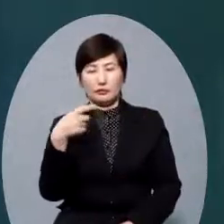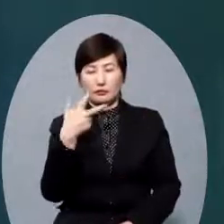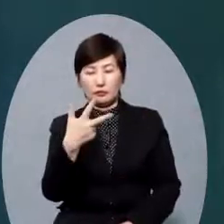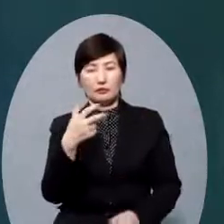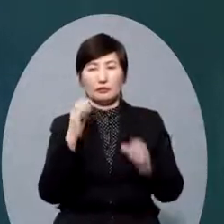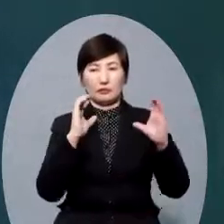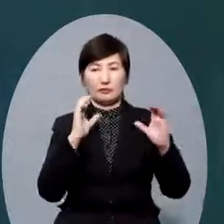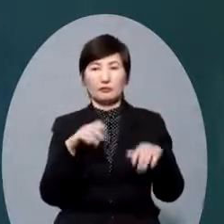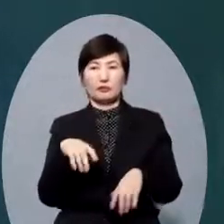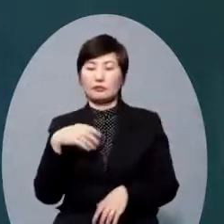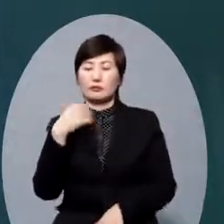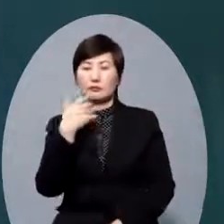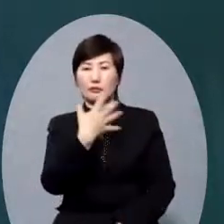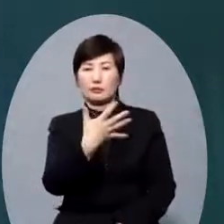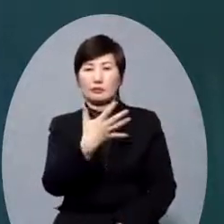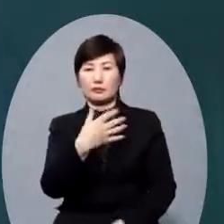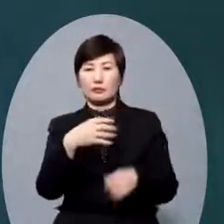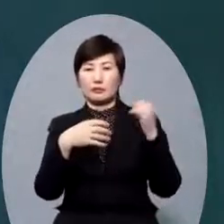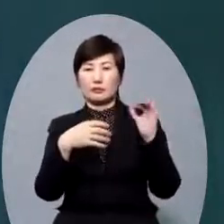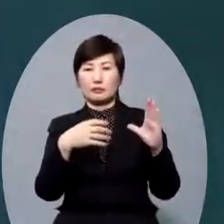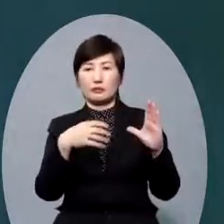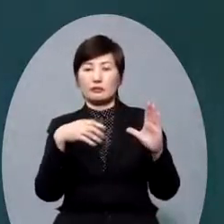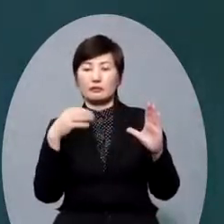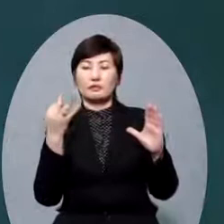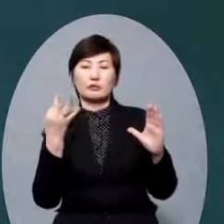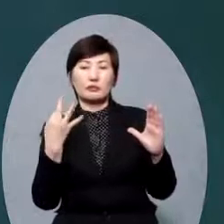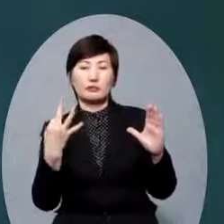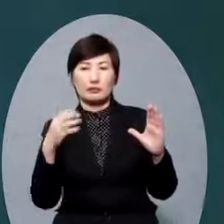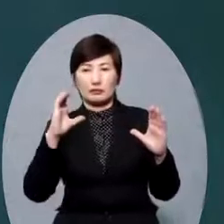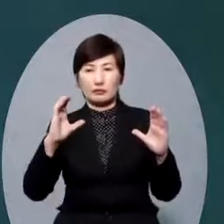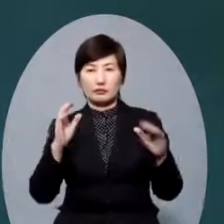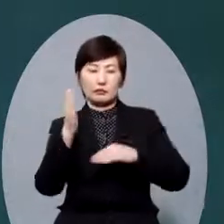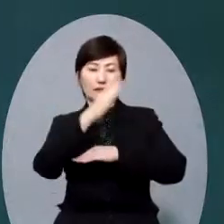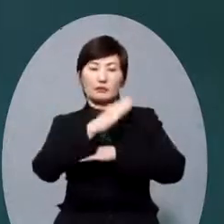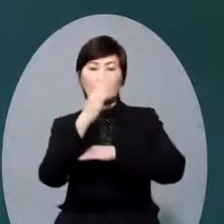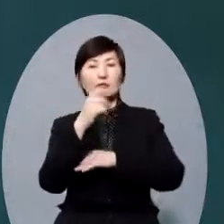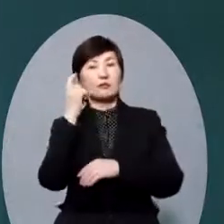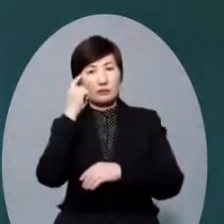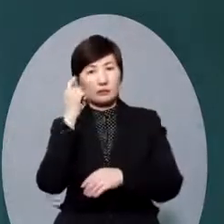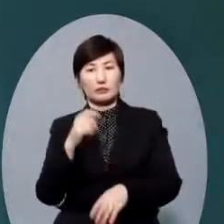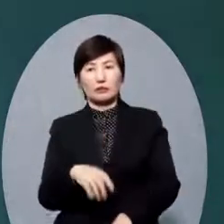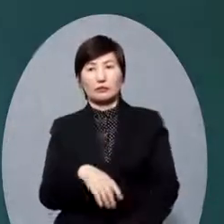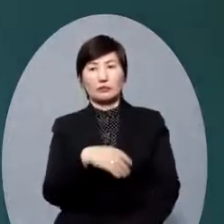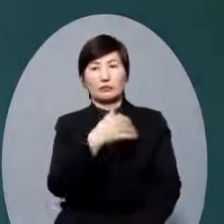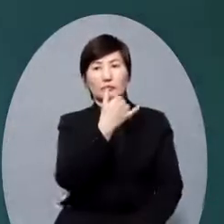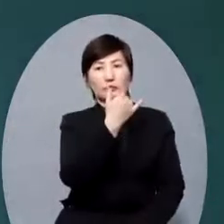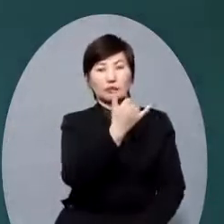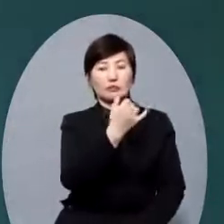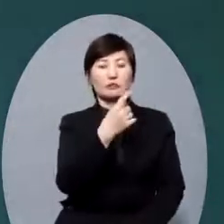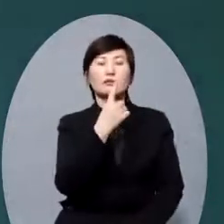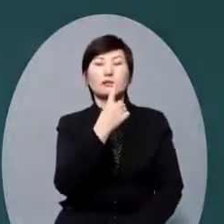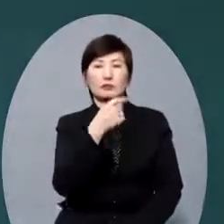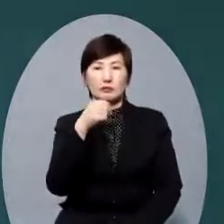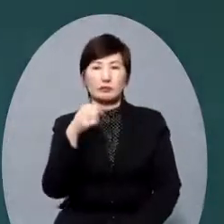4 хасах 3 5 8. За налалтыг олъё.